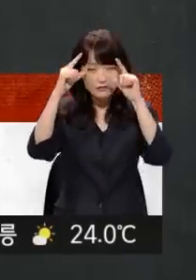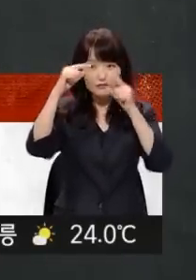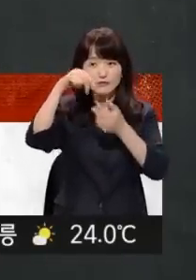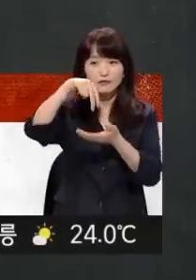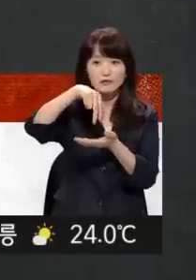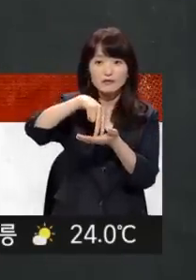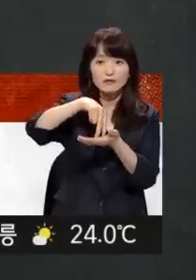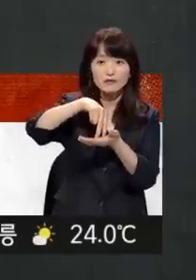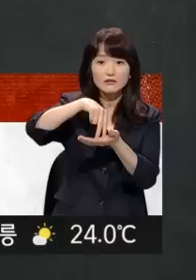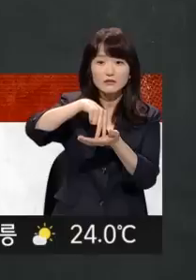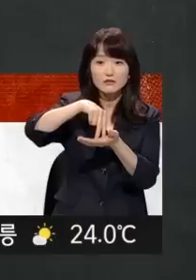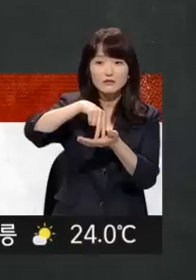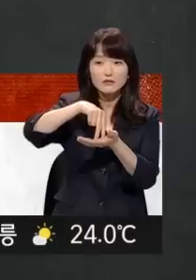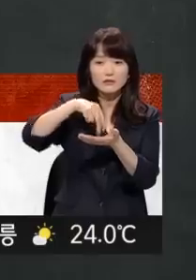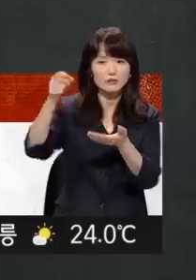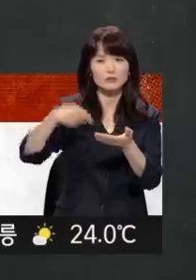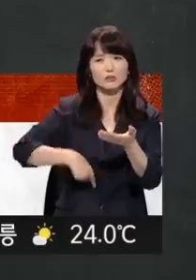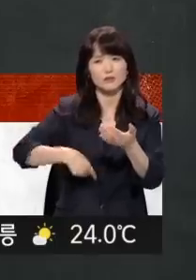이러다가